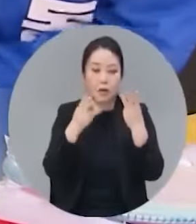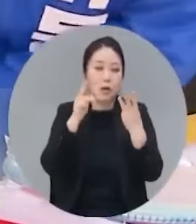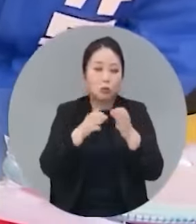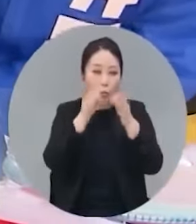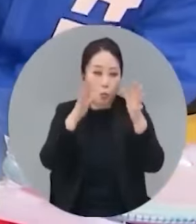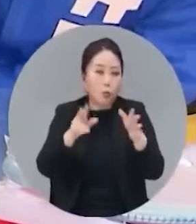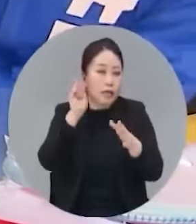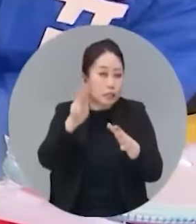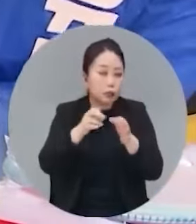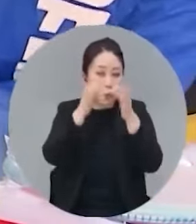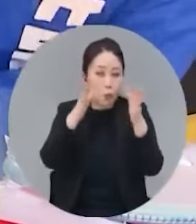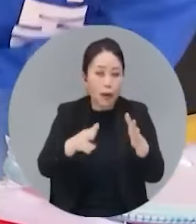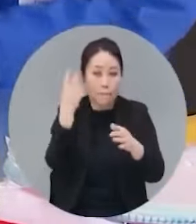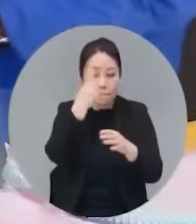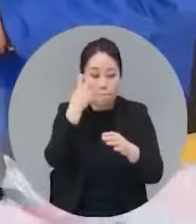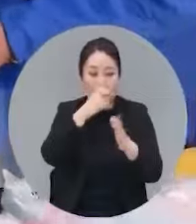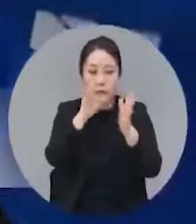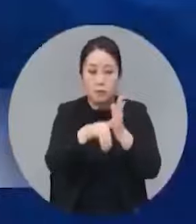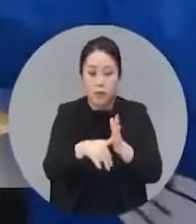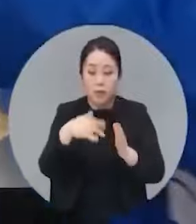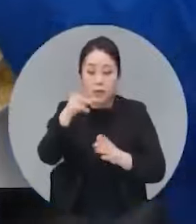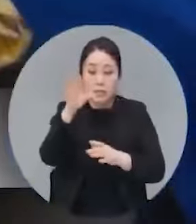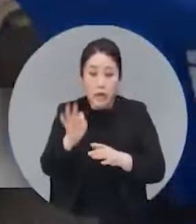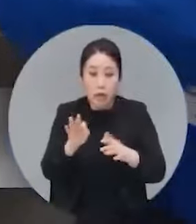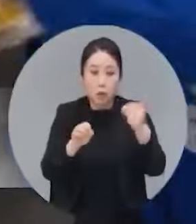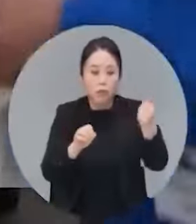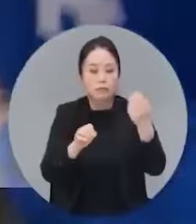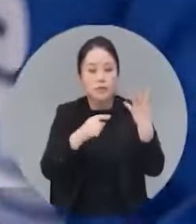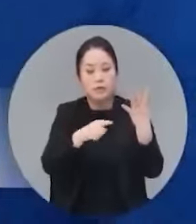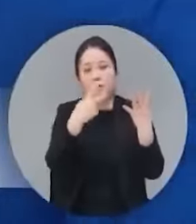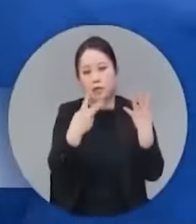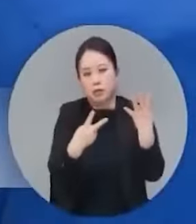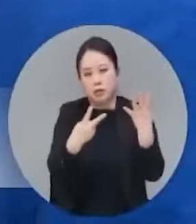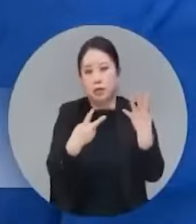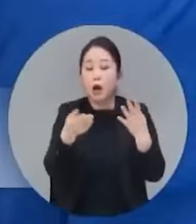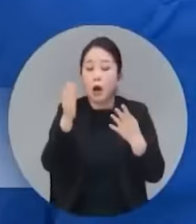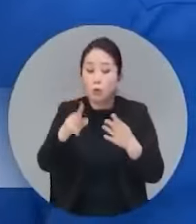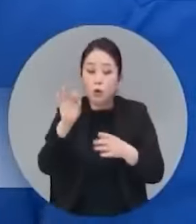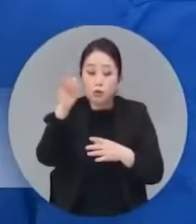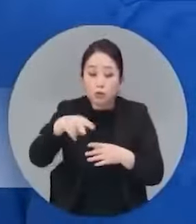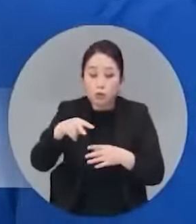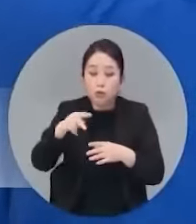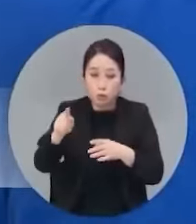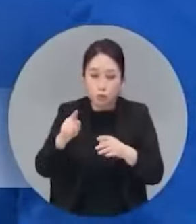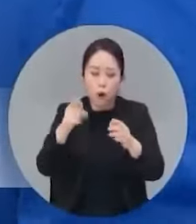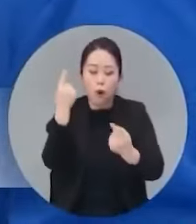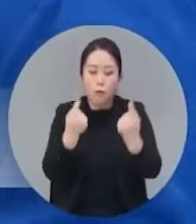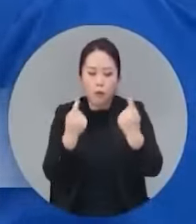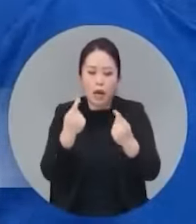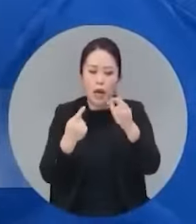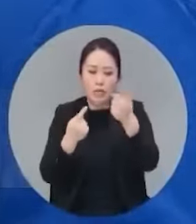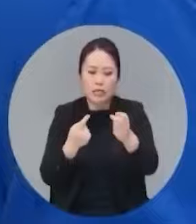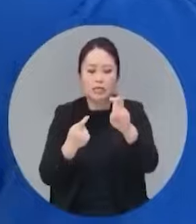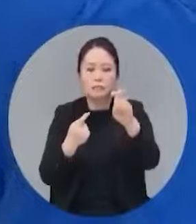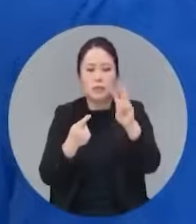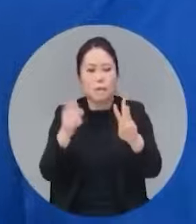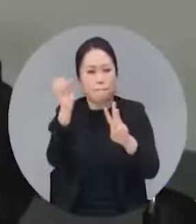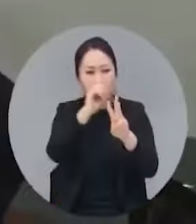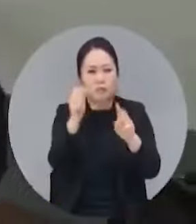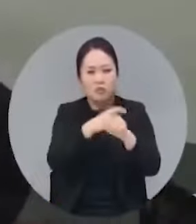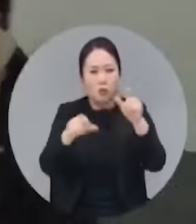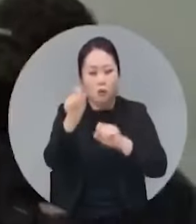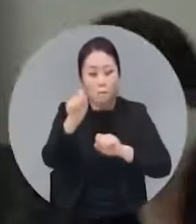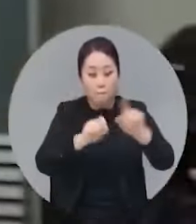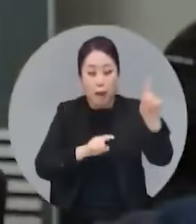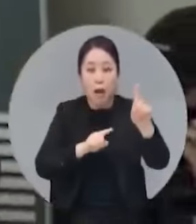1차 여론조사에서는 장 후보가 54.2%로 유 후보보다 무려 23.3%포인트 차이로 우세를 보였던